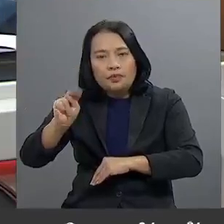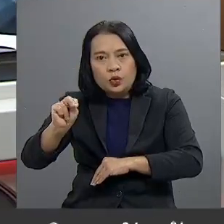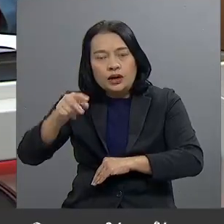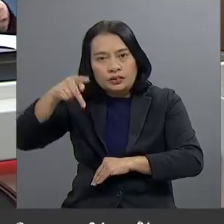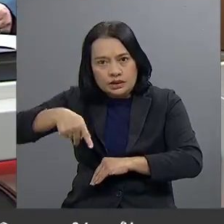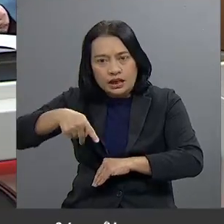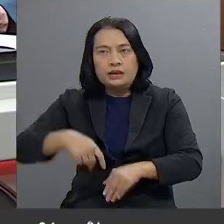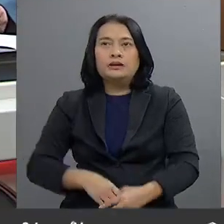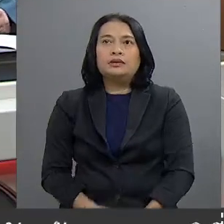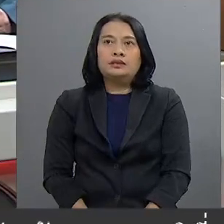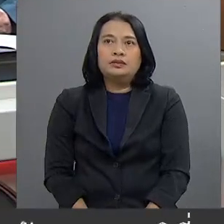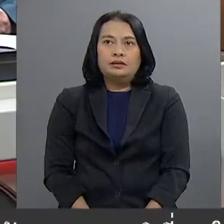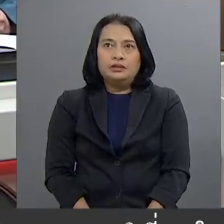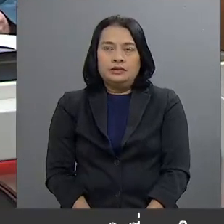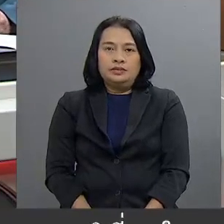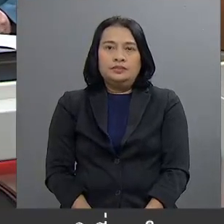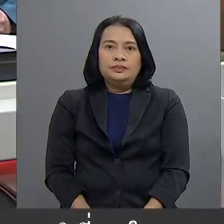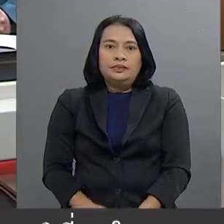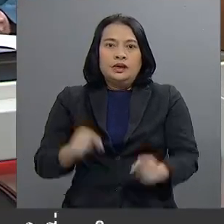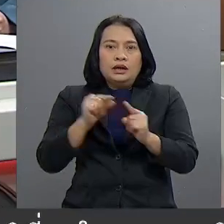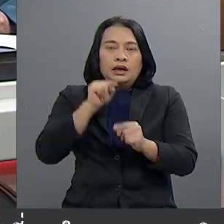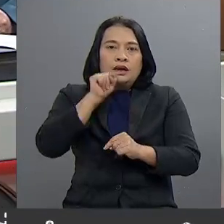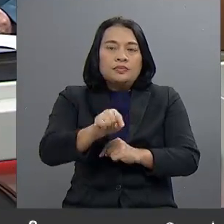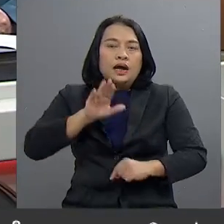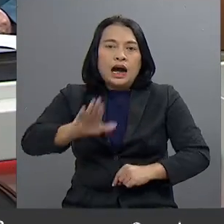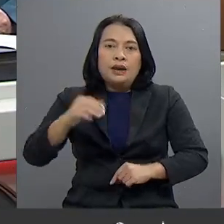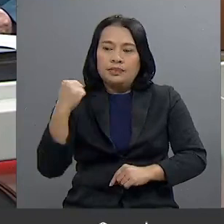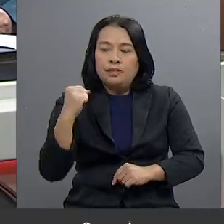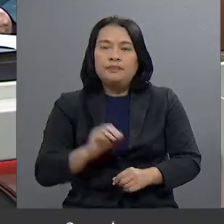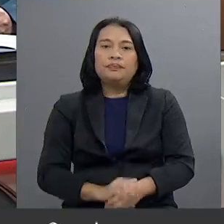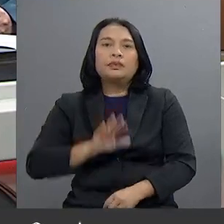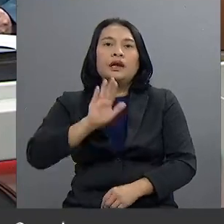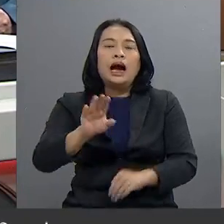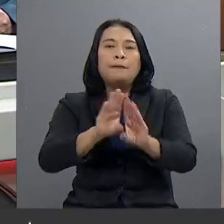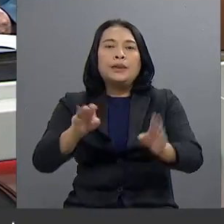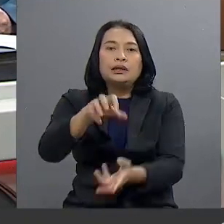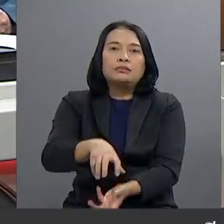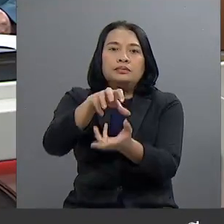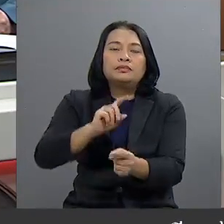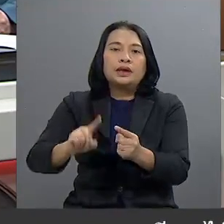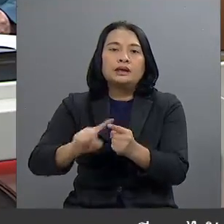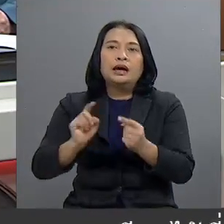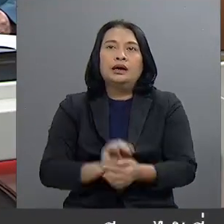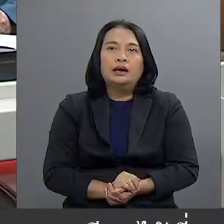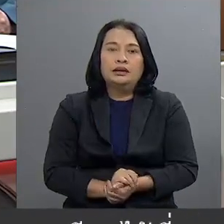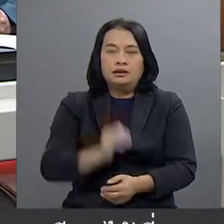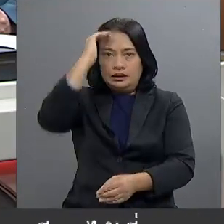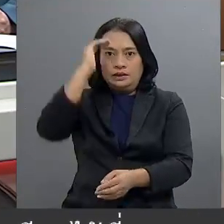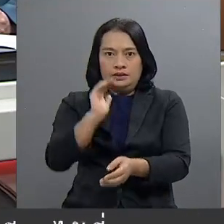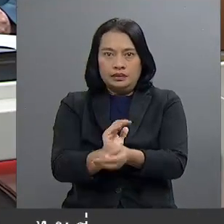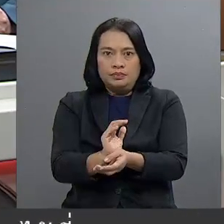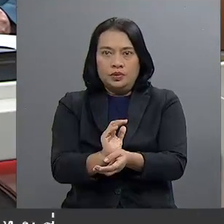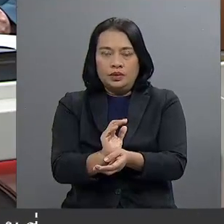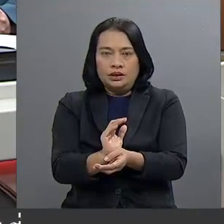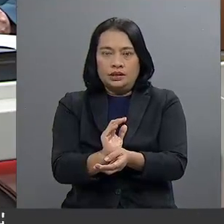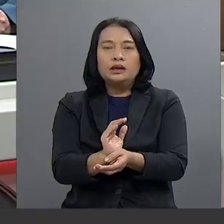ซึ่งแม้ว่าจะมีคำสั่งเข้มงวดห้ามมีการลักลอบเปิดบ่อนพนันนะคะแต่ว่าล่าสุดทางตำรวจกองบังคับการปราบปรามก็จับนัก